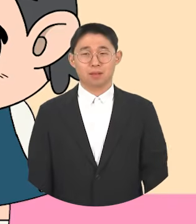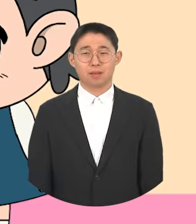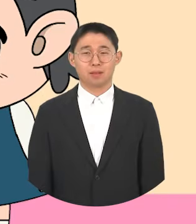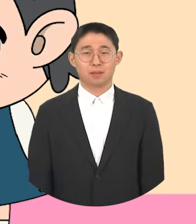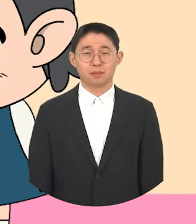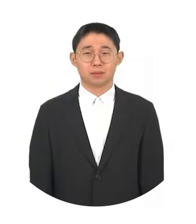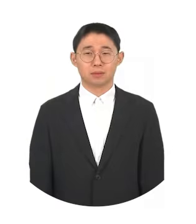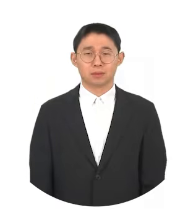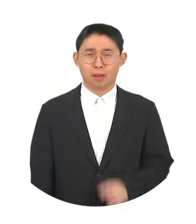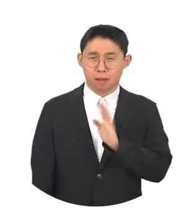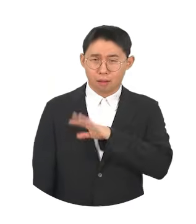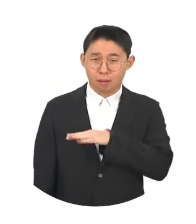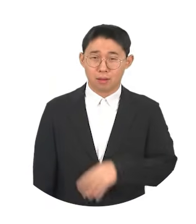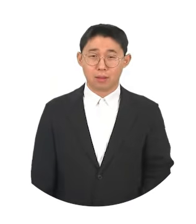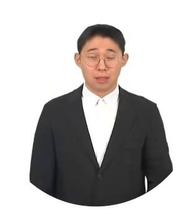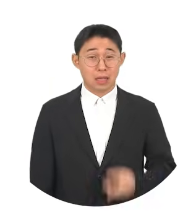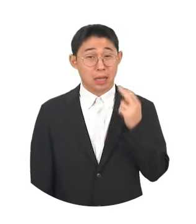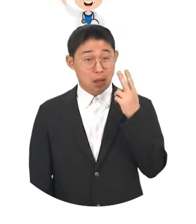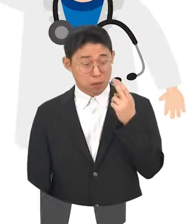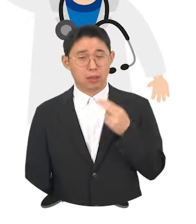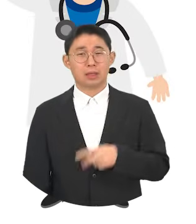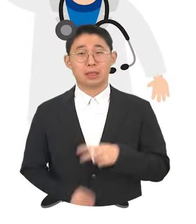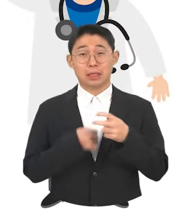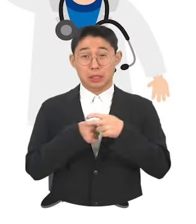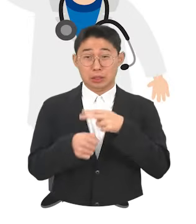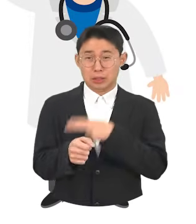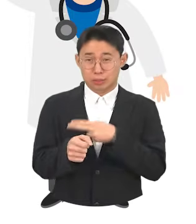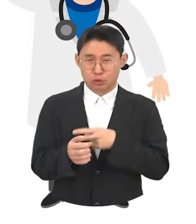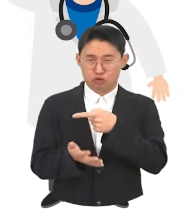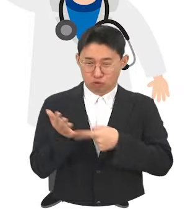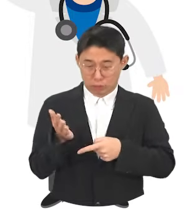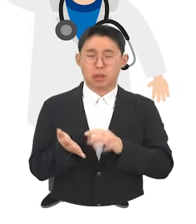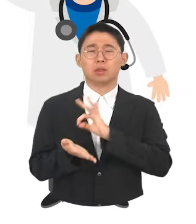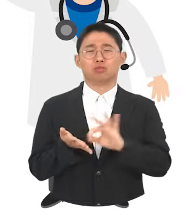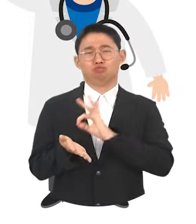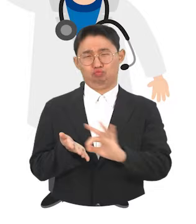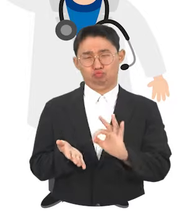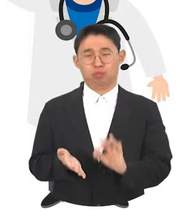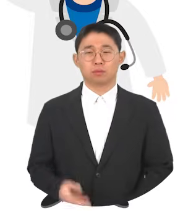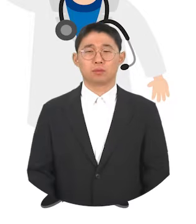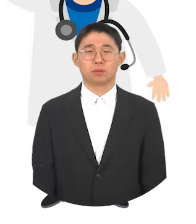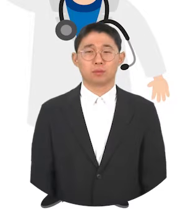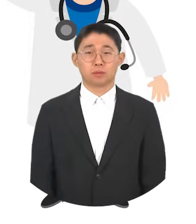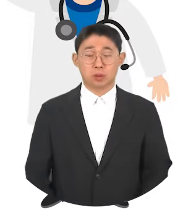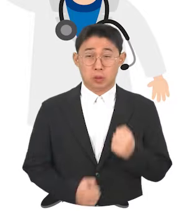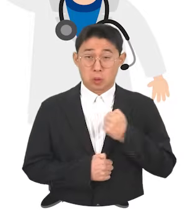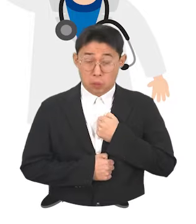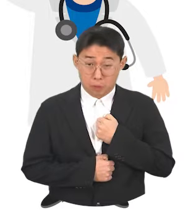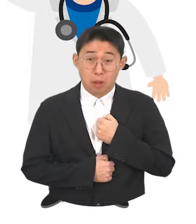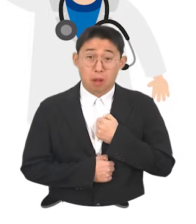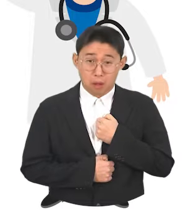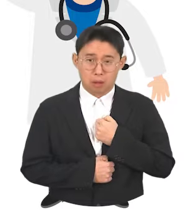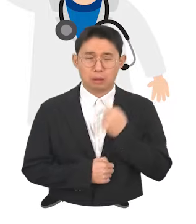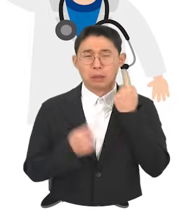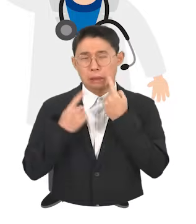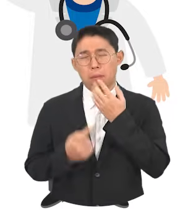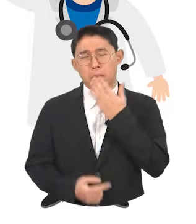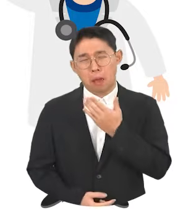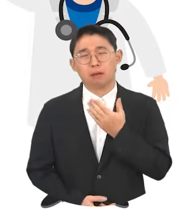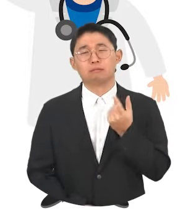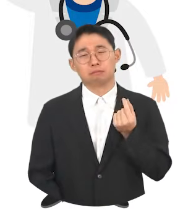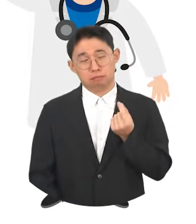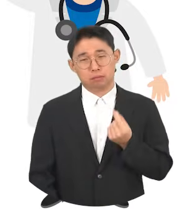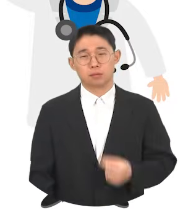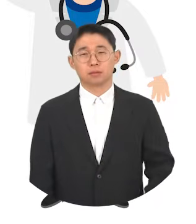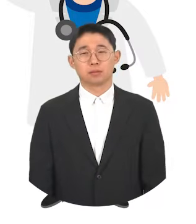않을까요? 얘들아, 가위는 의사 선생님들이 수술할 때 사용하기도 한단다. 물론 조심하지 않으면